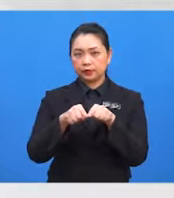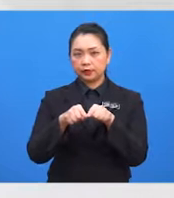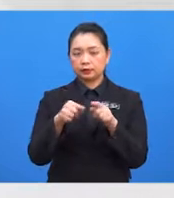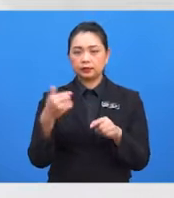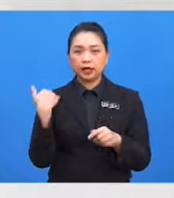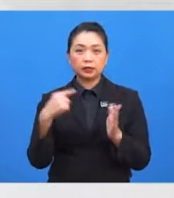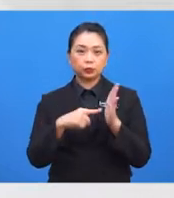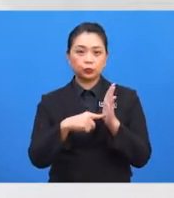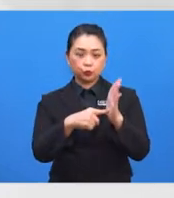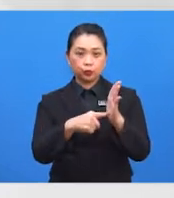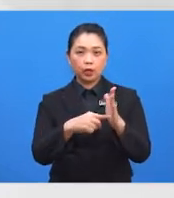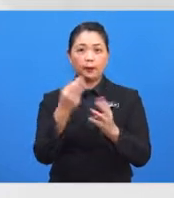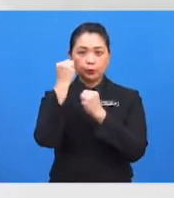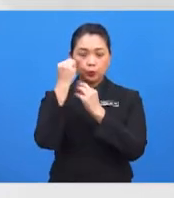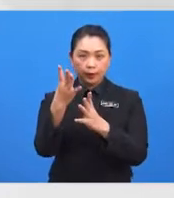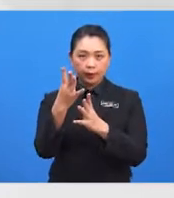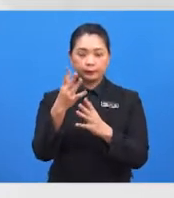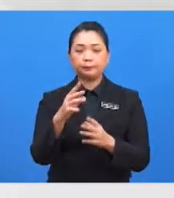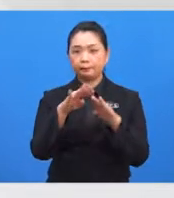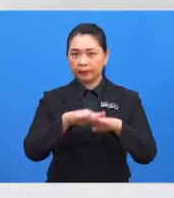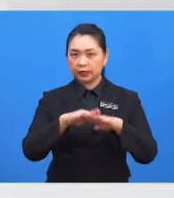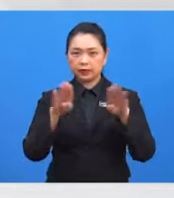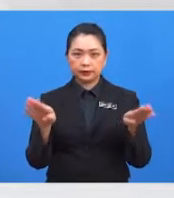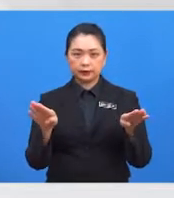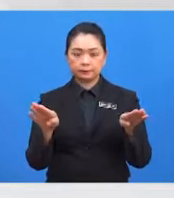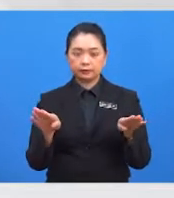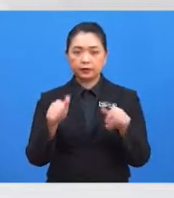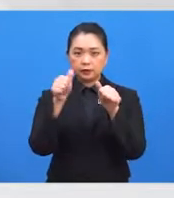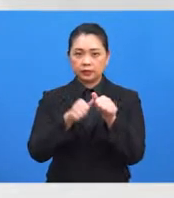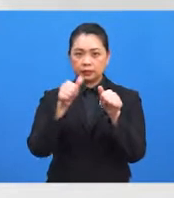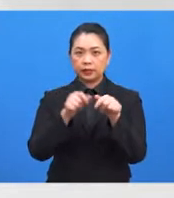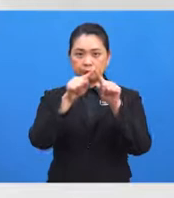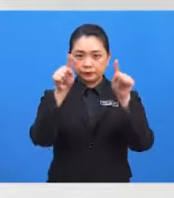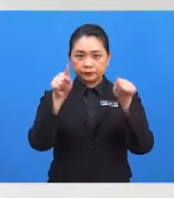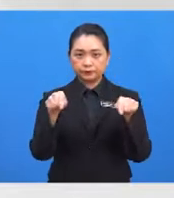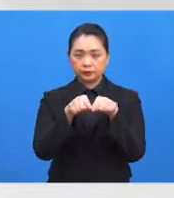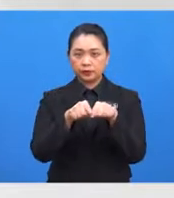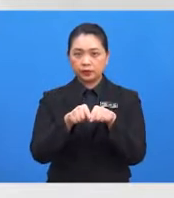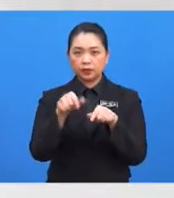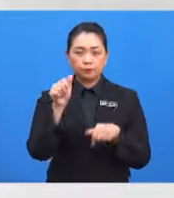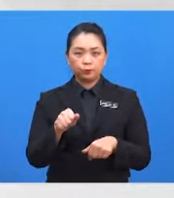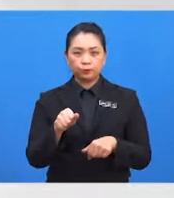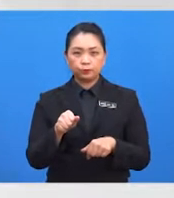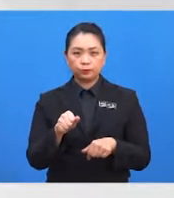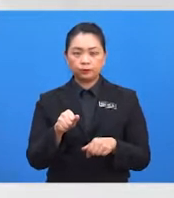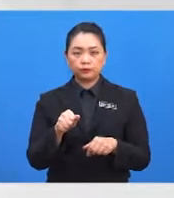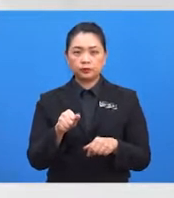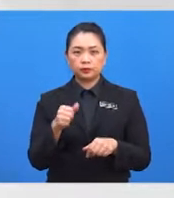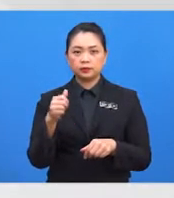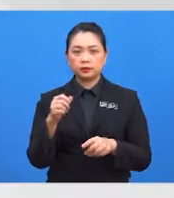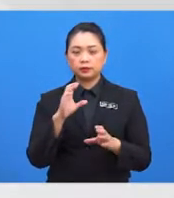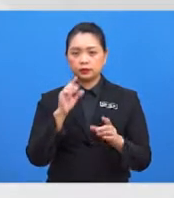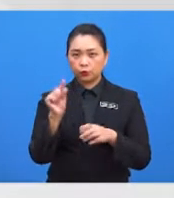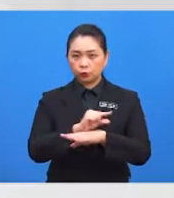kemudahan atau maklumat produk yang berbeza. Setiap panel juga boleh dianggap sebagai caption